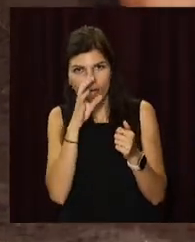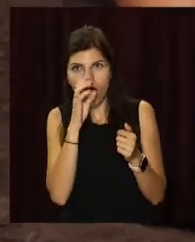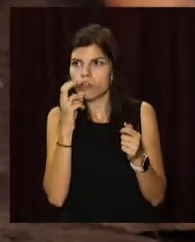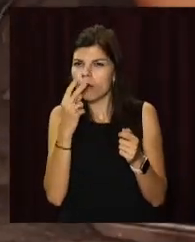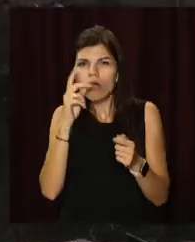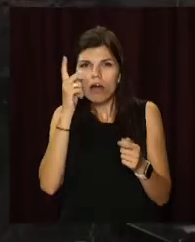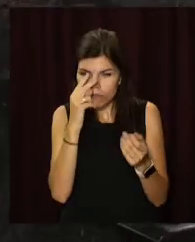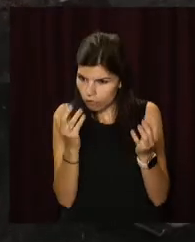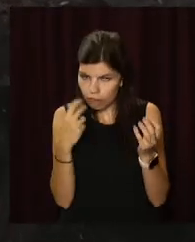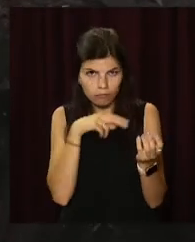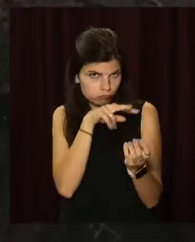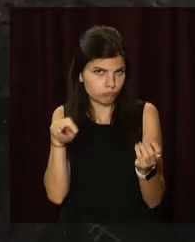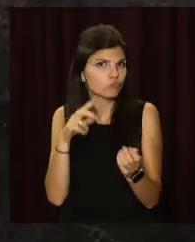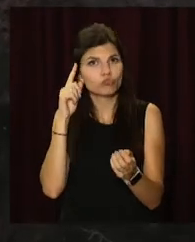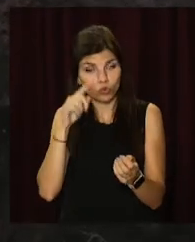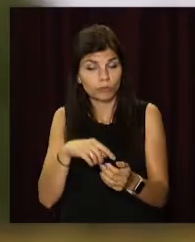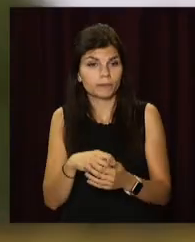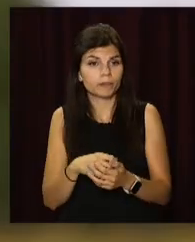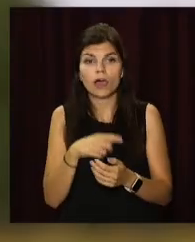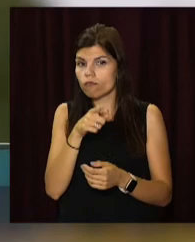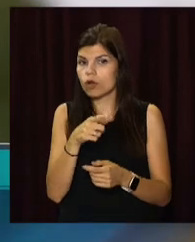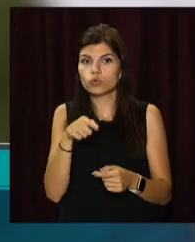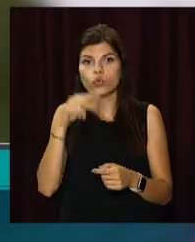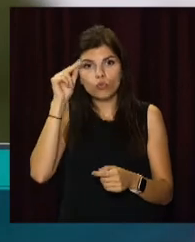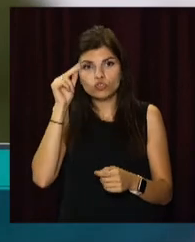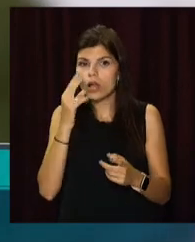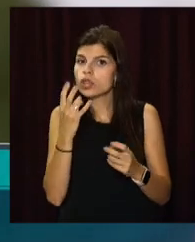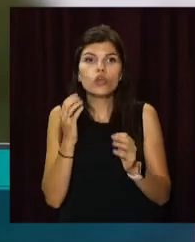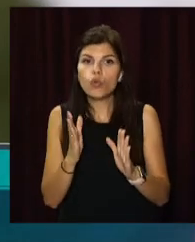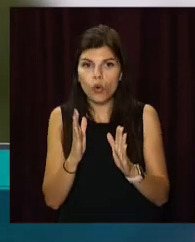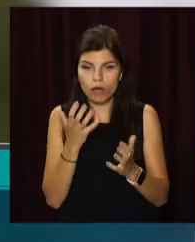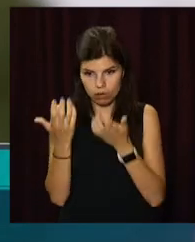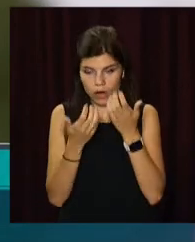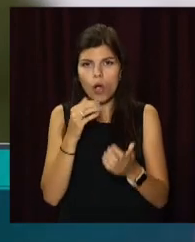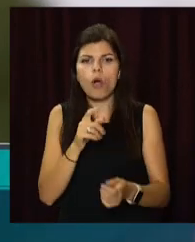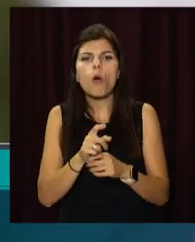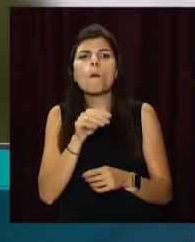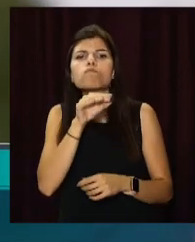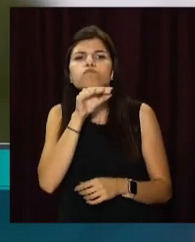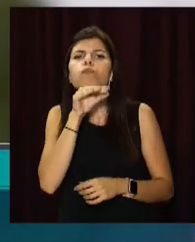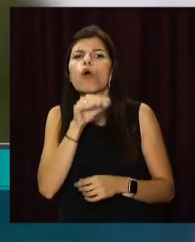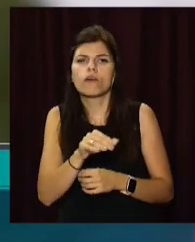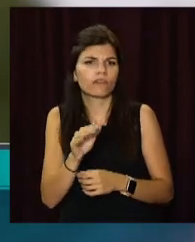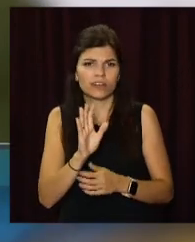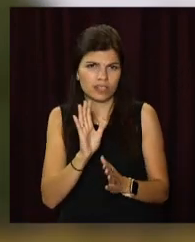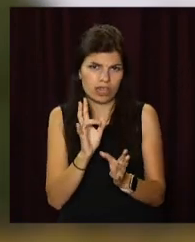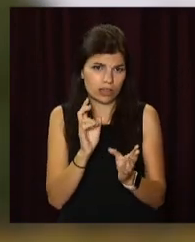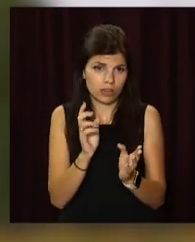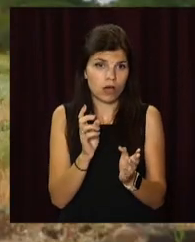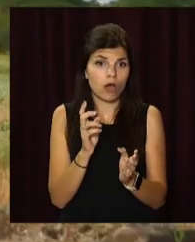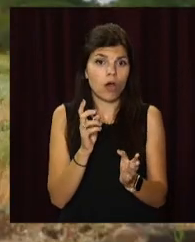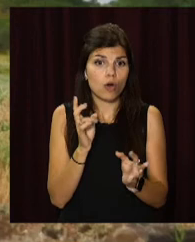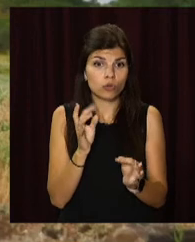тут навчаються не тільки розкопу або там професійним там археологічним якимось